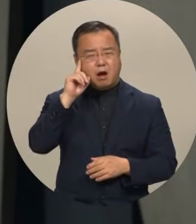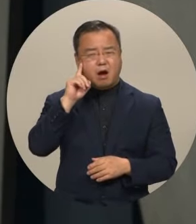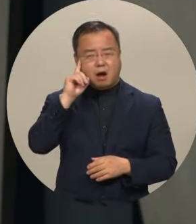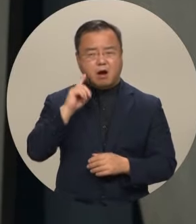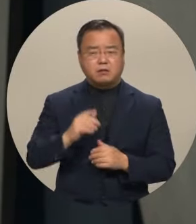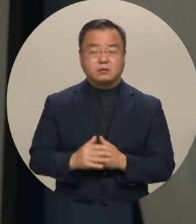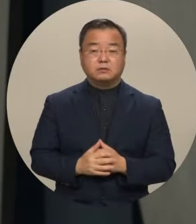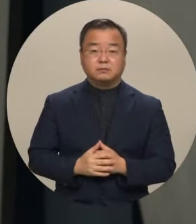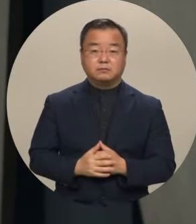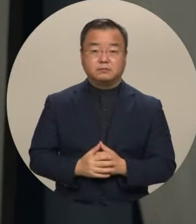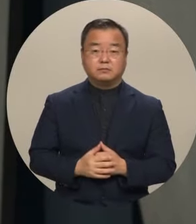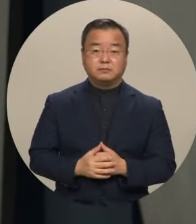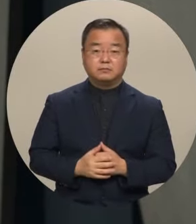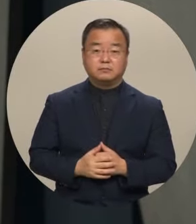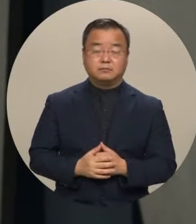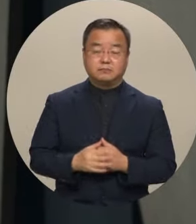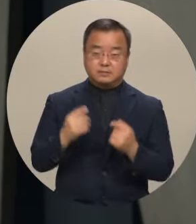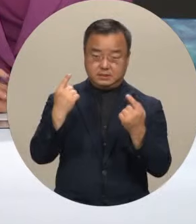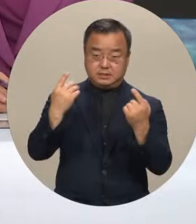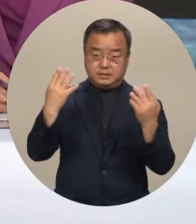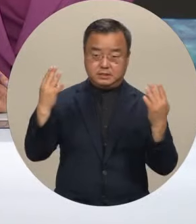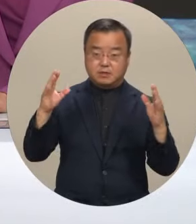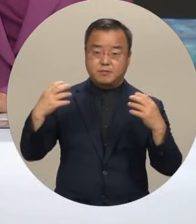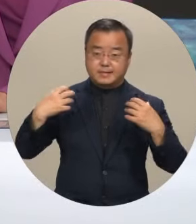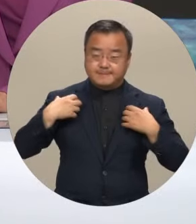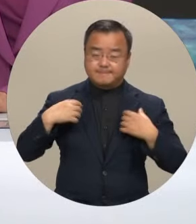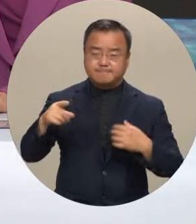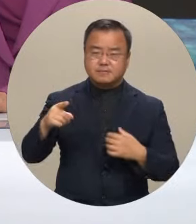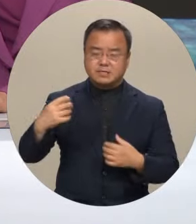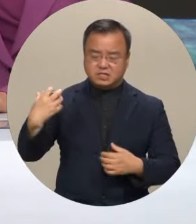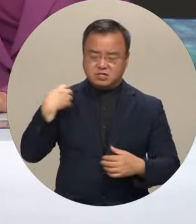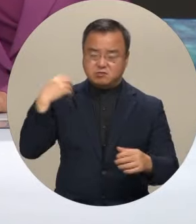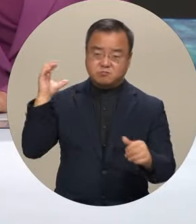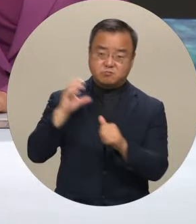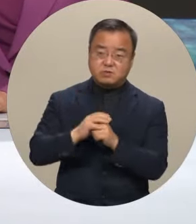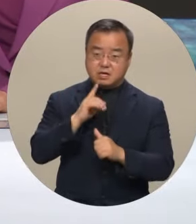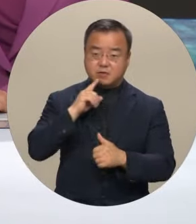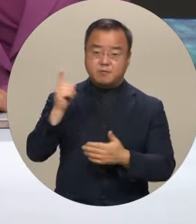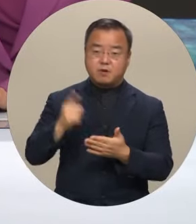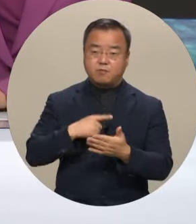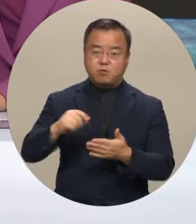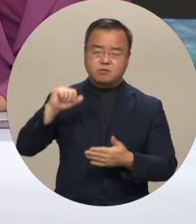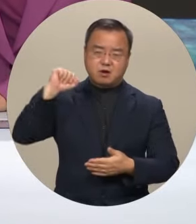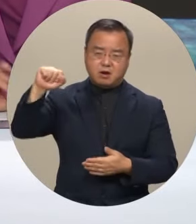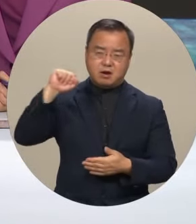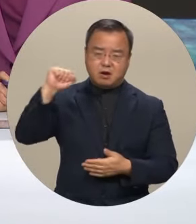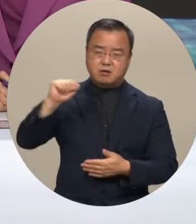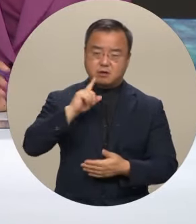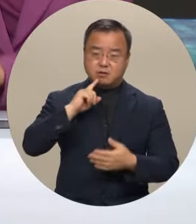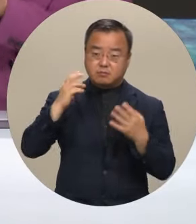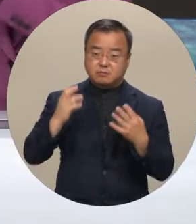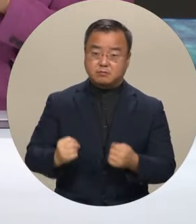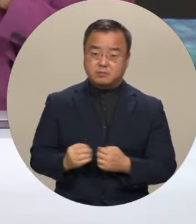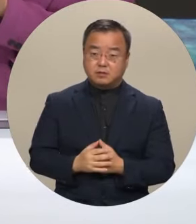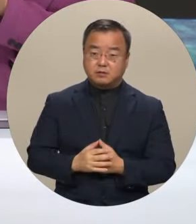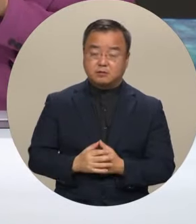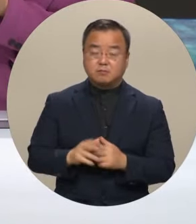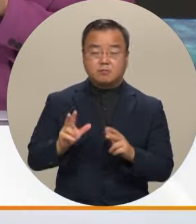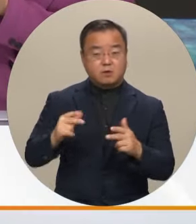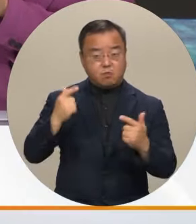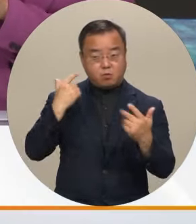그렇습니다 예 자 대학 당국에 책임을 묻겠다면서이 보상을 요구하는 목소리도 일부 나오고 있습니다 지금 아직